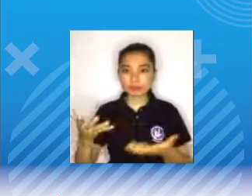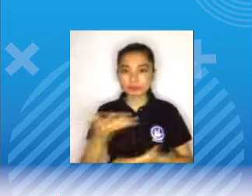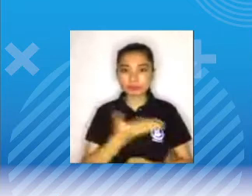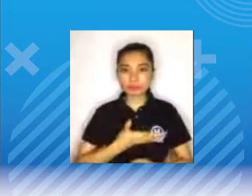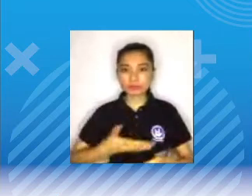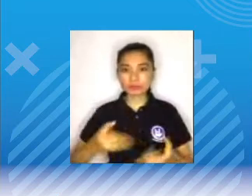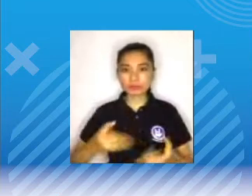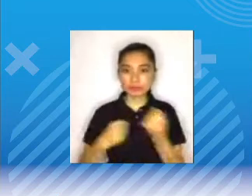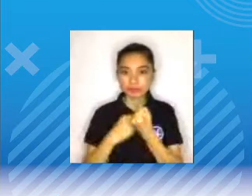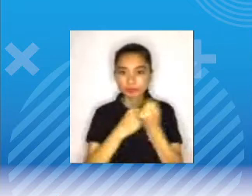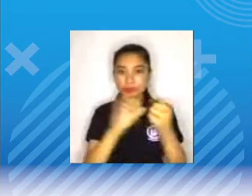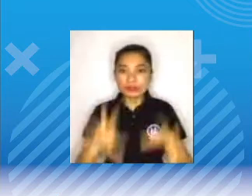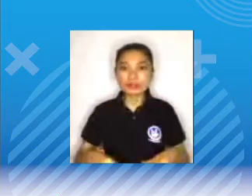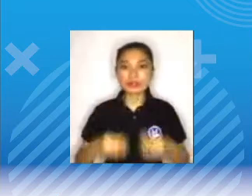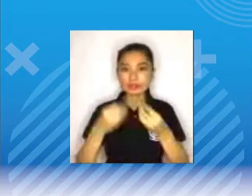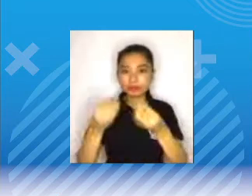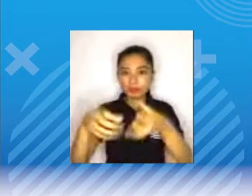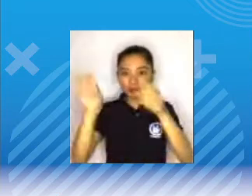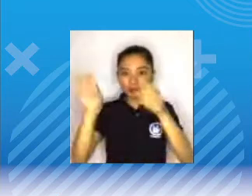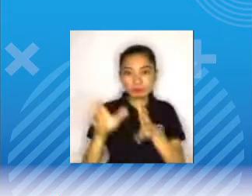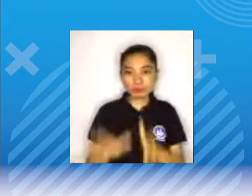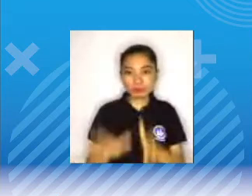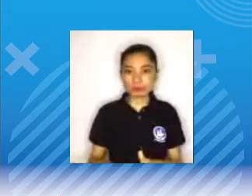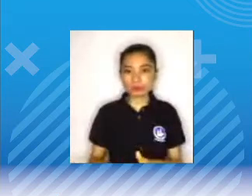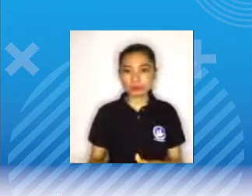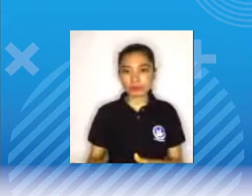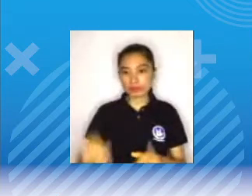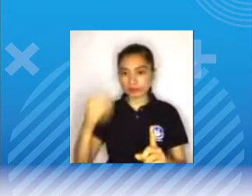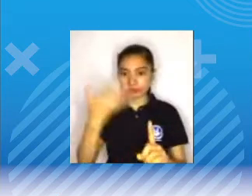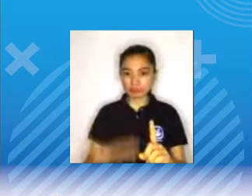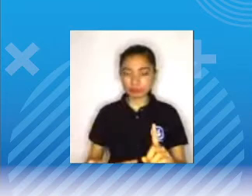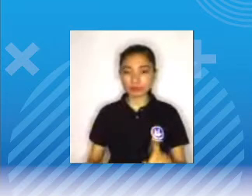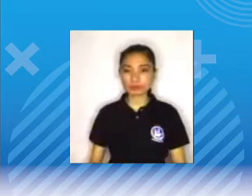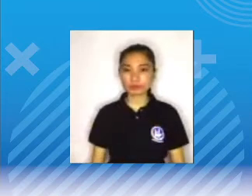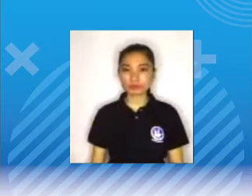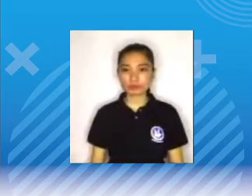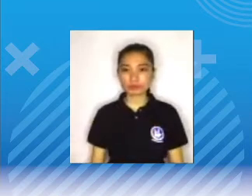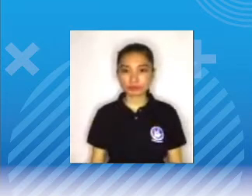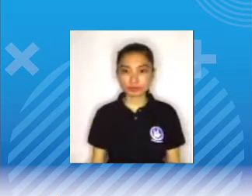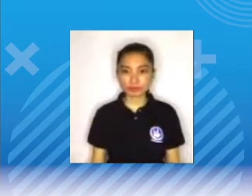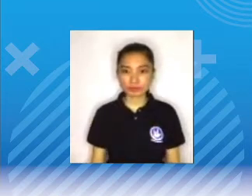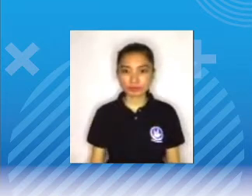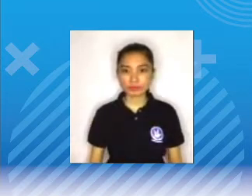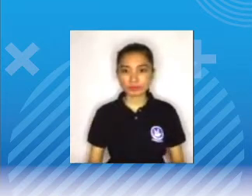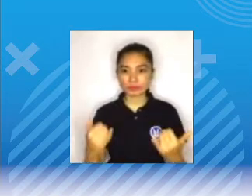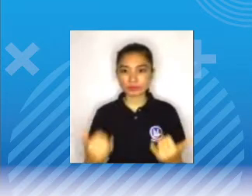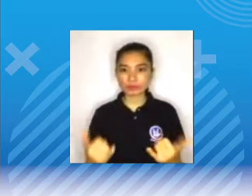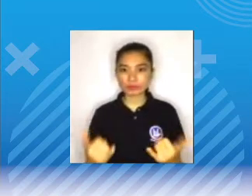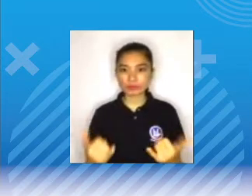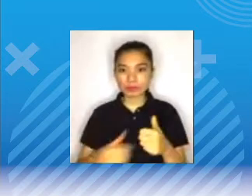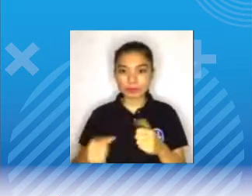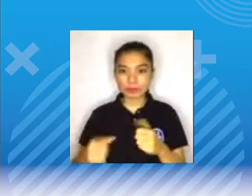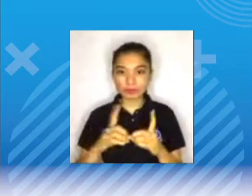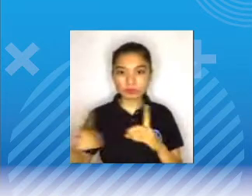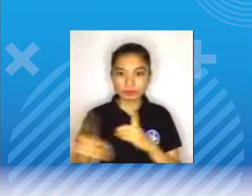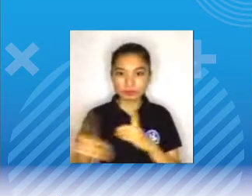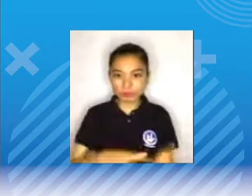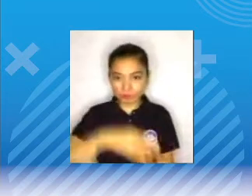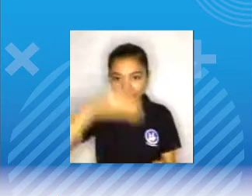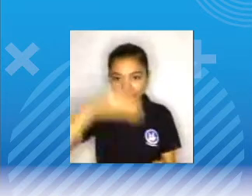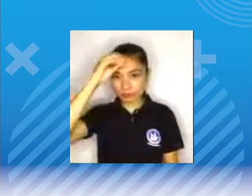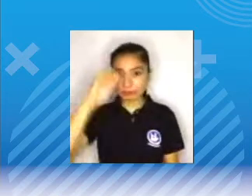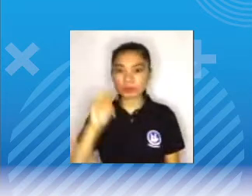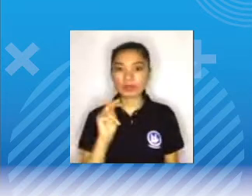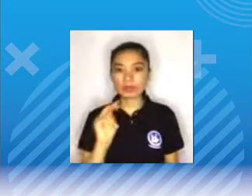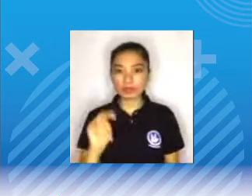that, katulad nga po na sinabi natin, distance learning tayo ngayon. So, kailangan natin maibigay kung ano yung mga suporta